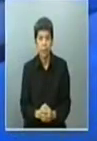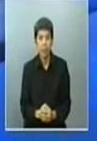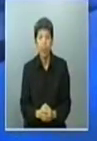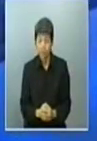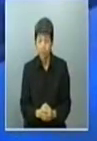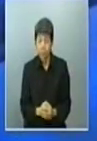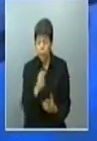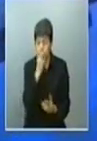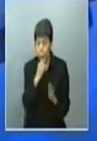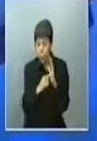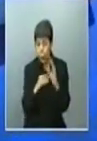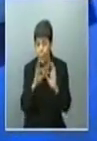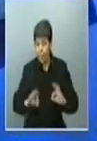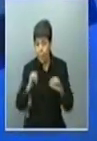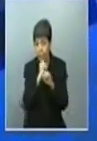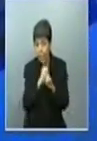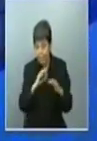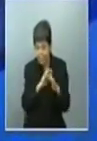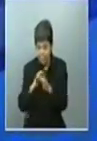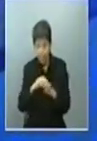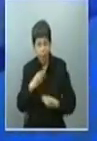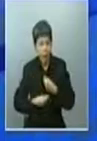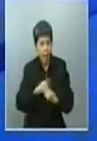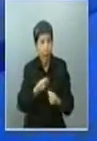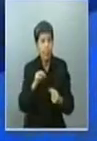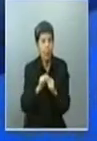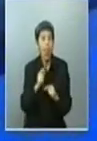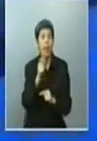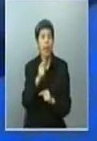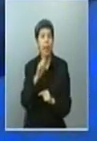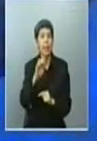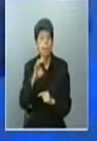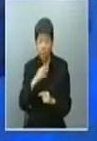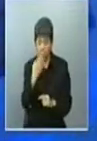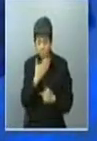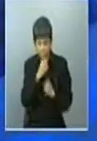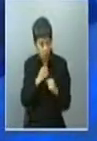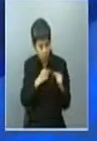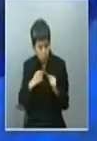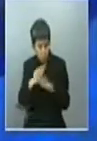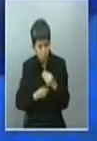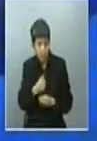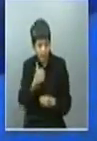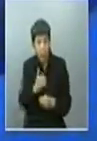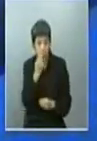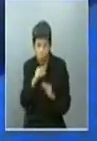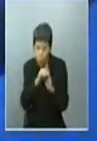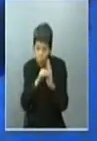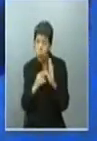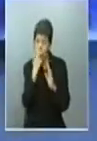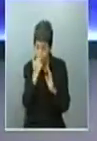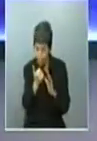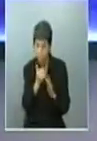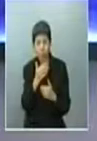ที่ไฮไลท์นะคะสำคัญสำหรับการที่จะเชื่อมโยงการก้าวเข้าสู่ AEC ของเราและใครที่อยากจะต่อยอดธุรกิจก็สามารถติดตามเนื้อหารายการแ